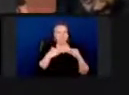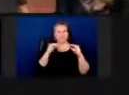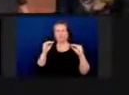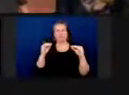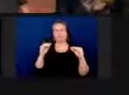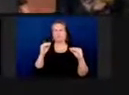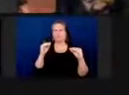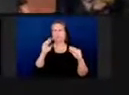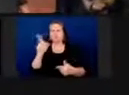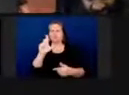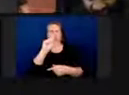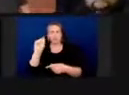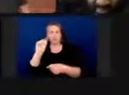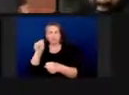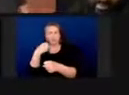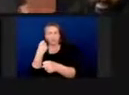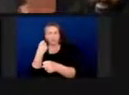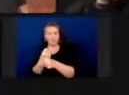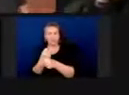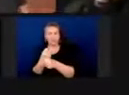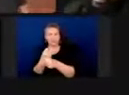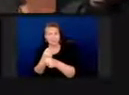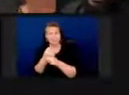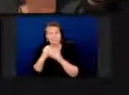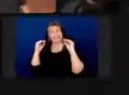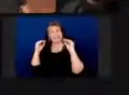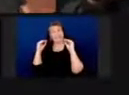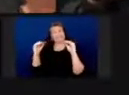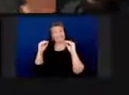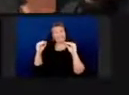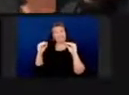Baada ya kufunza kwa miaka 20 hivi,